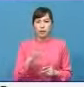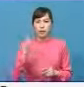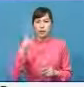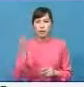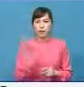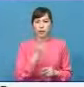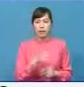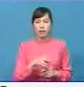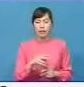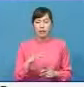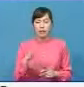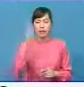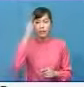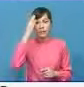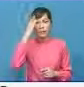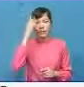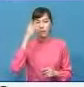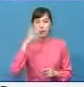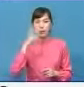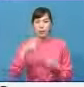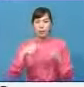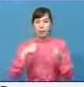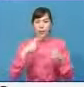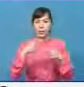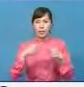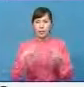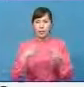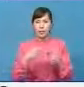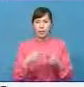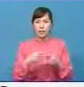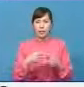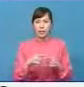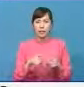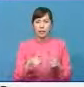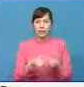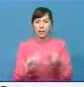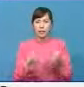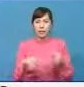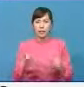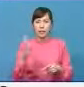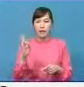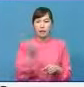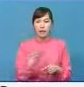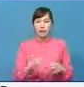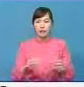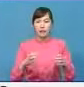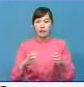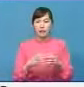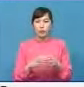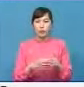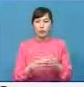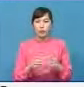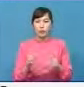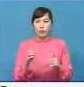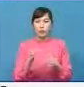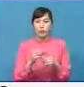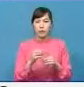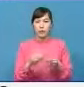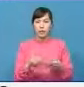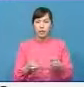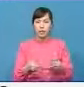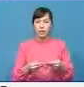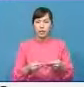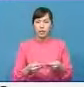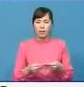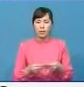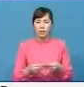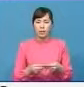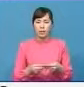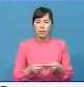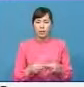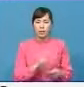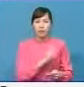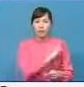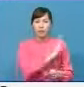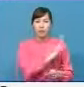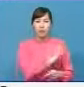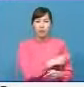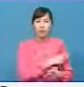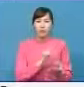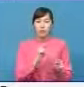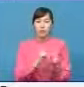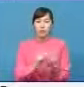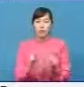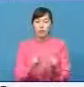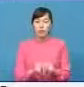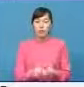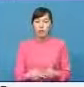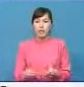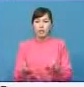ара бәрі сол ара сөзбен тартып алады ғой адамдарды. Мыналарда сондай ілім жоқ деп жатында. Мына біздің мықты ұстаздар шақырайық, беттестірейік. Сонда